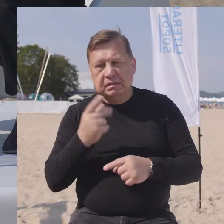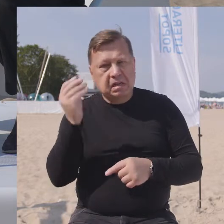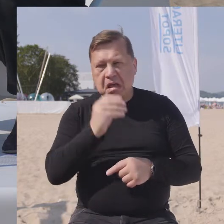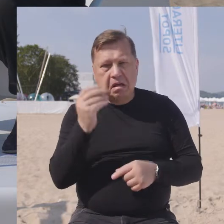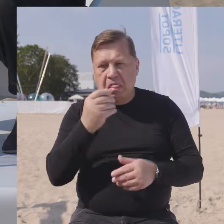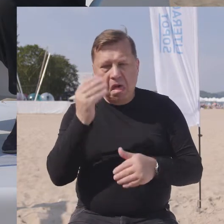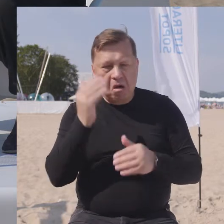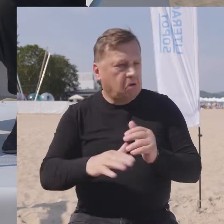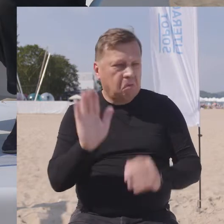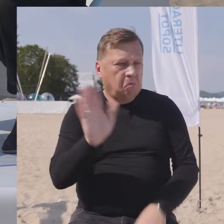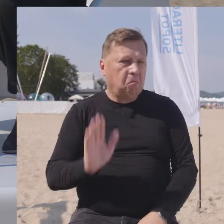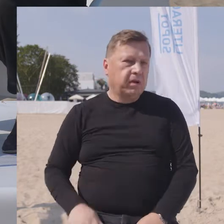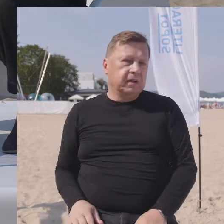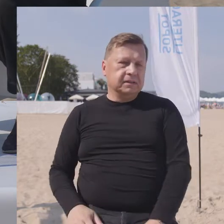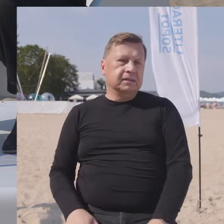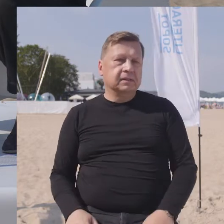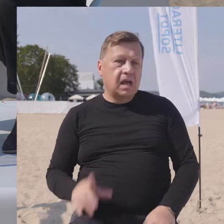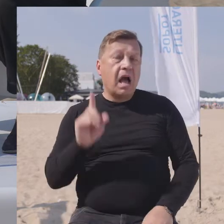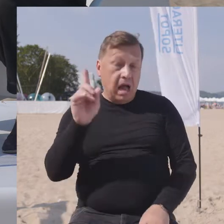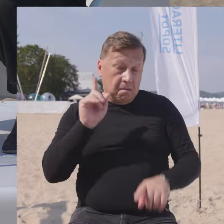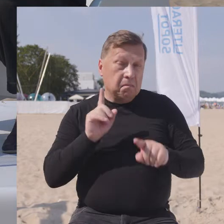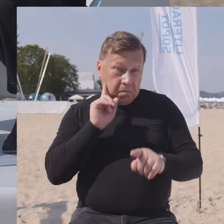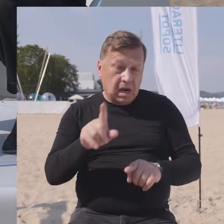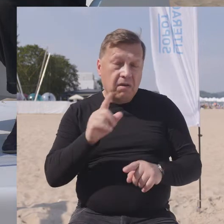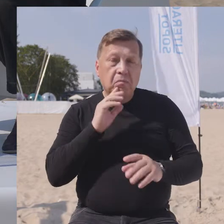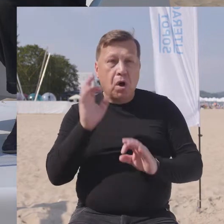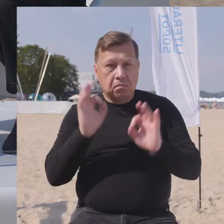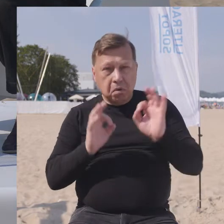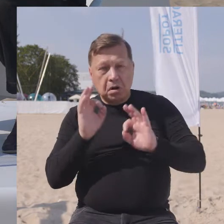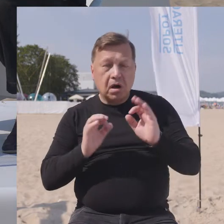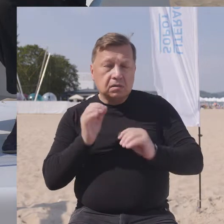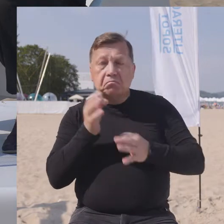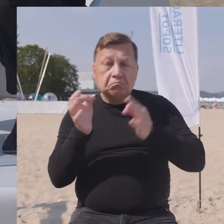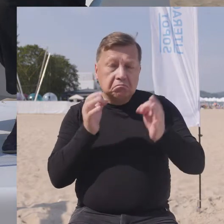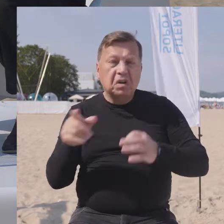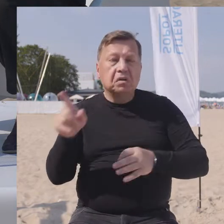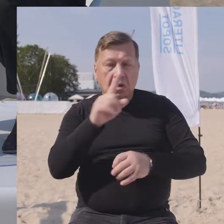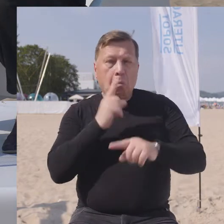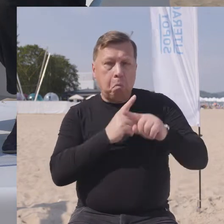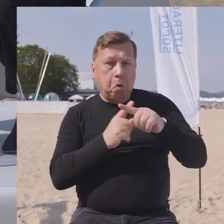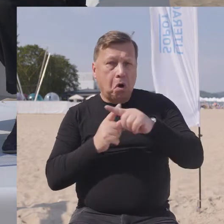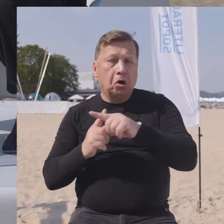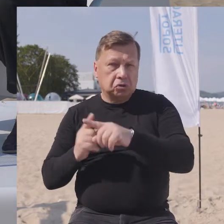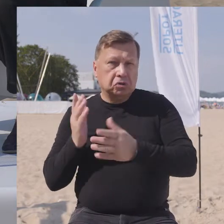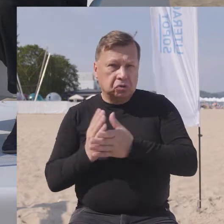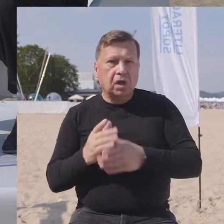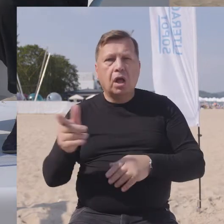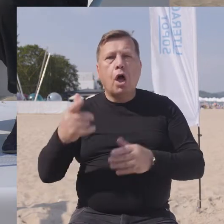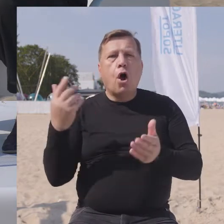koniec. Chociaż rzeczywiście sondaże są nader optymistyczne. Zdaje się, że w ostatnim numerze